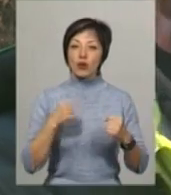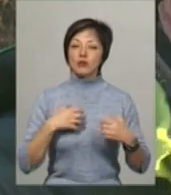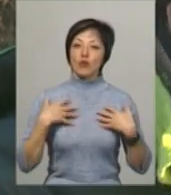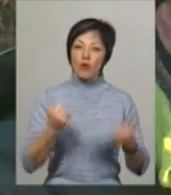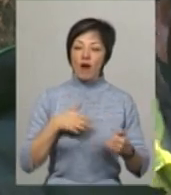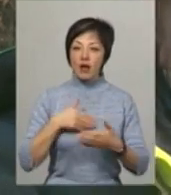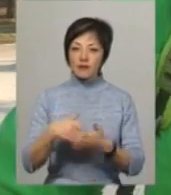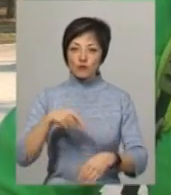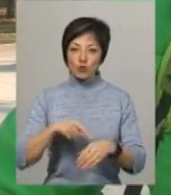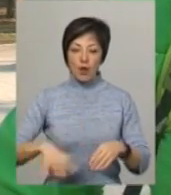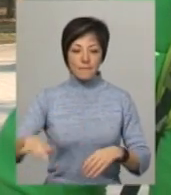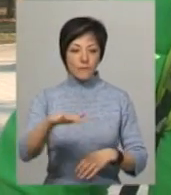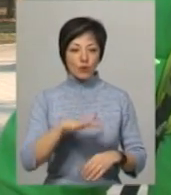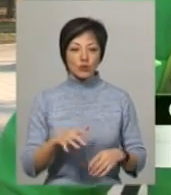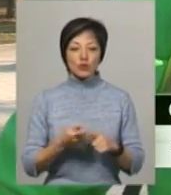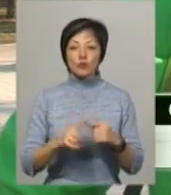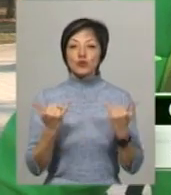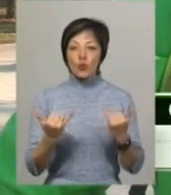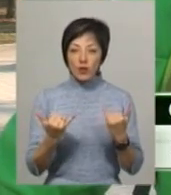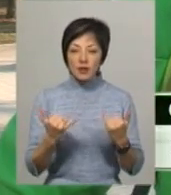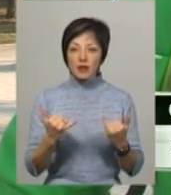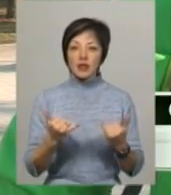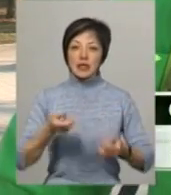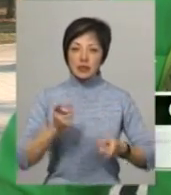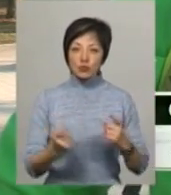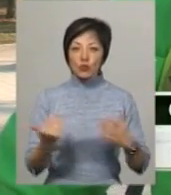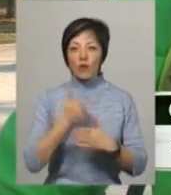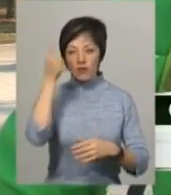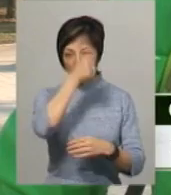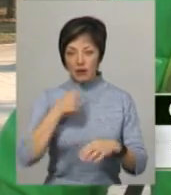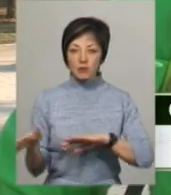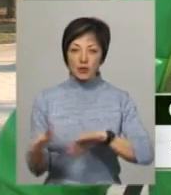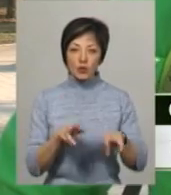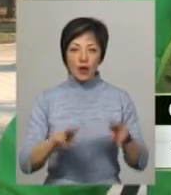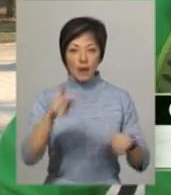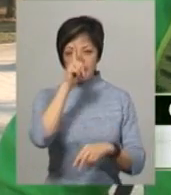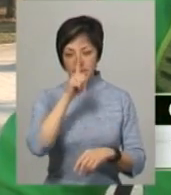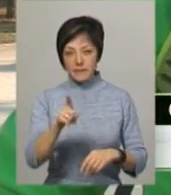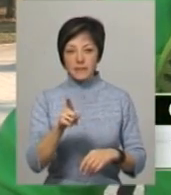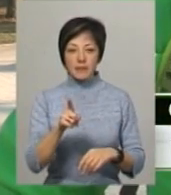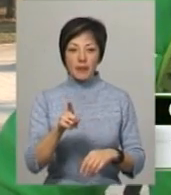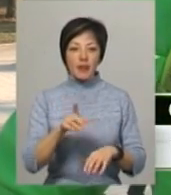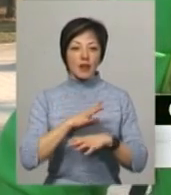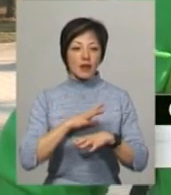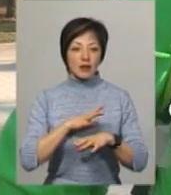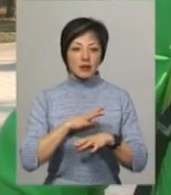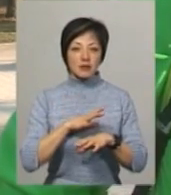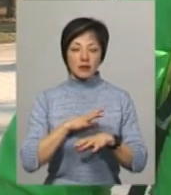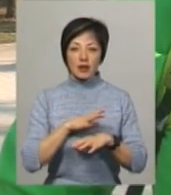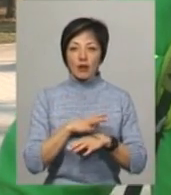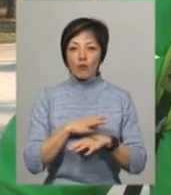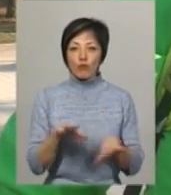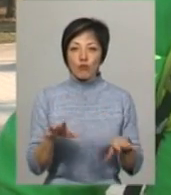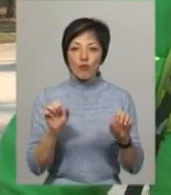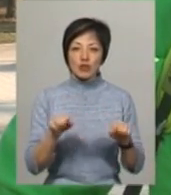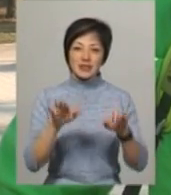активність, відчуття простору. Чого вийшли сьогодні? Дійсно, вже Новий рік минув як місяць, не було можливості, розумієте,